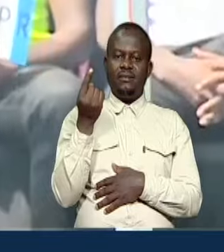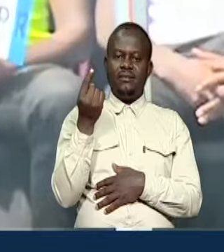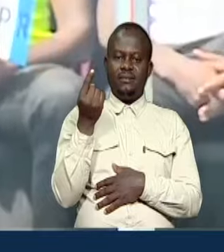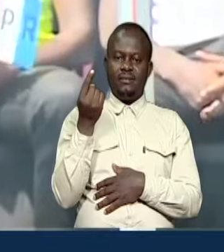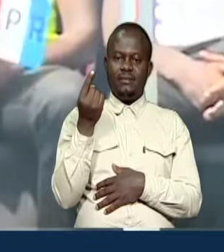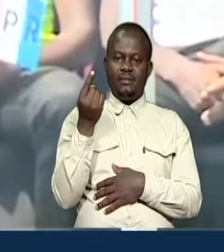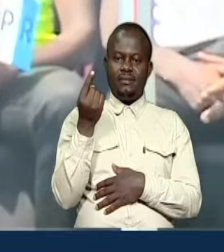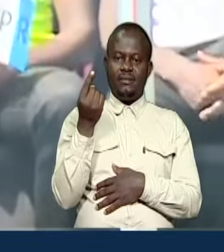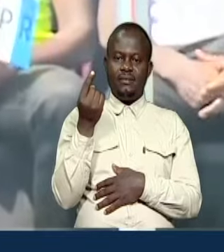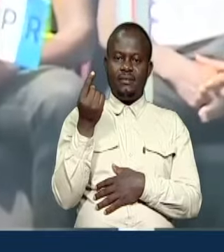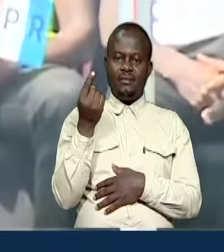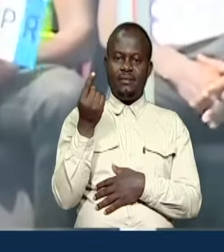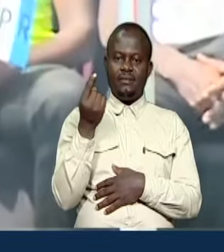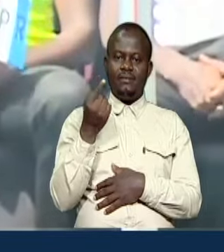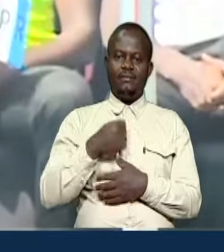aha